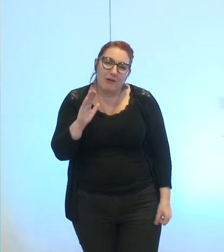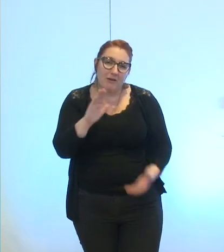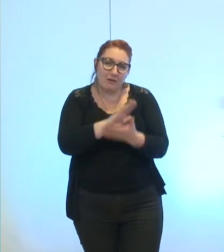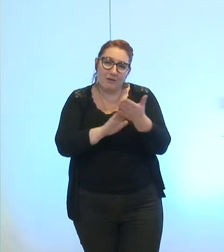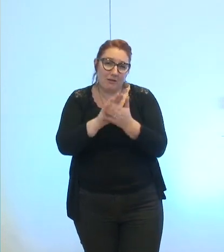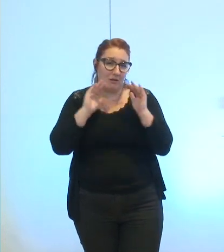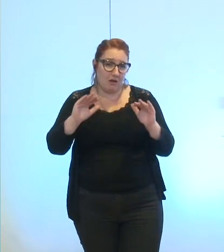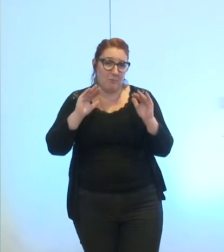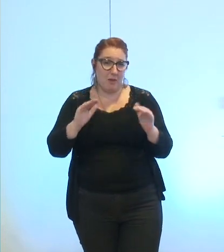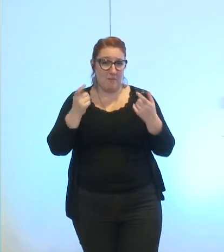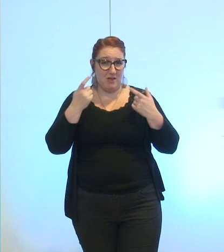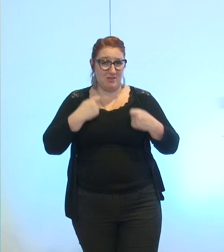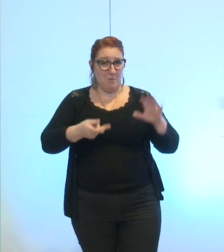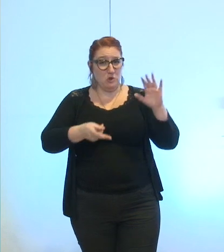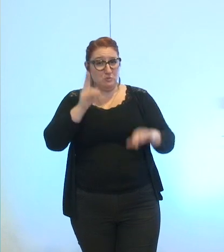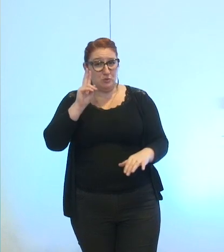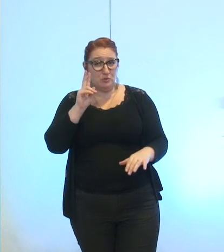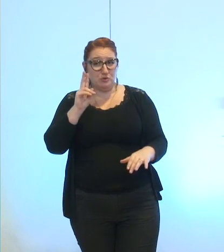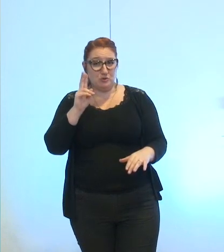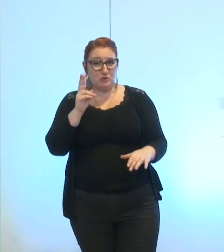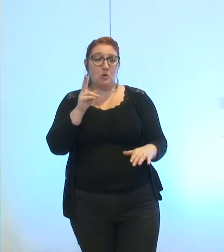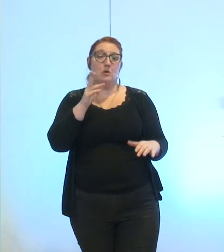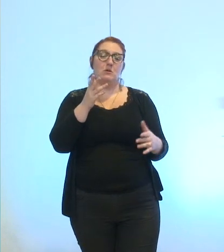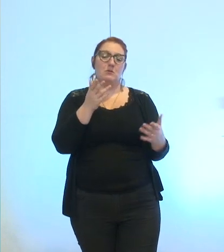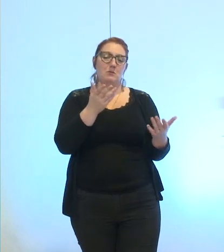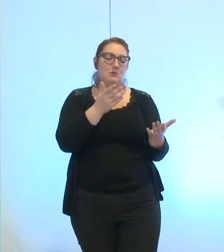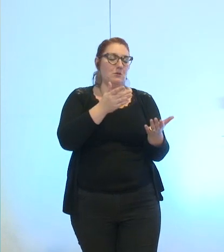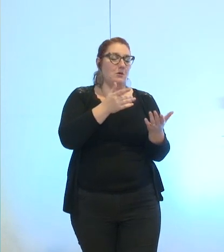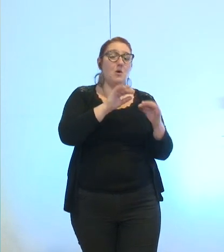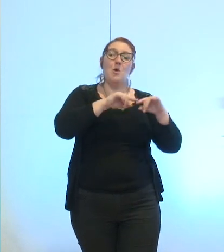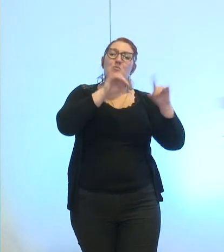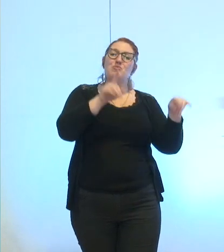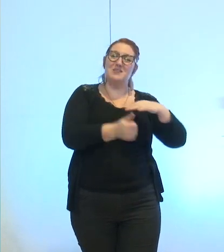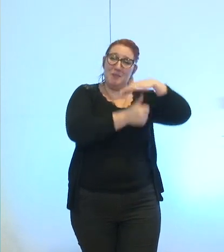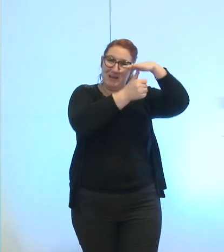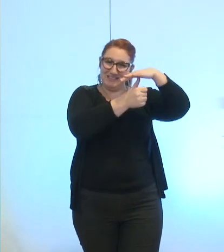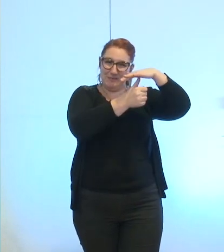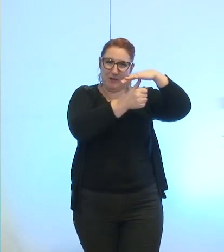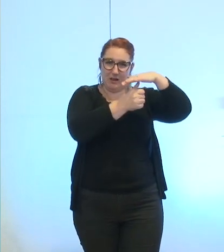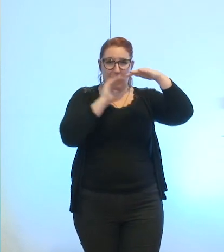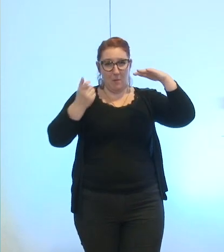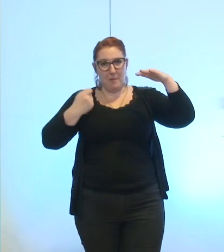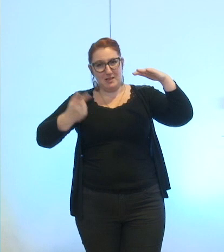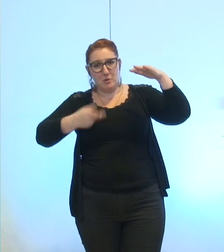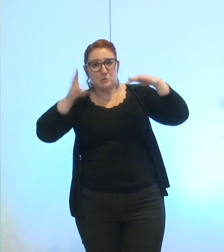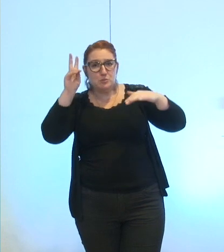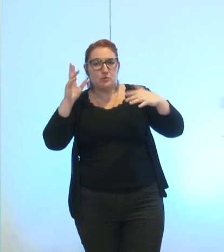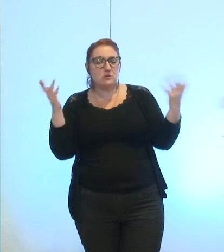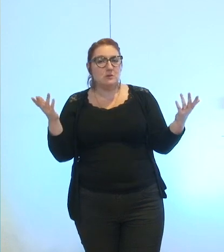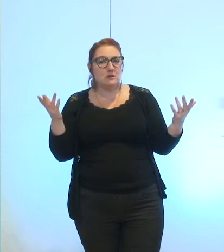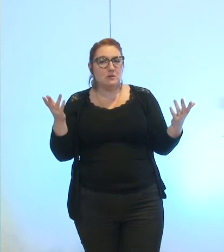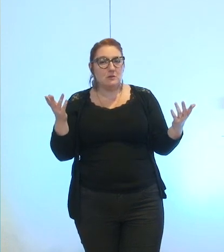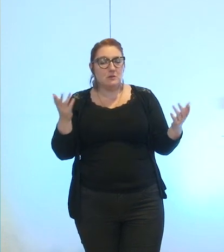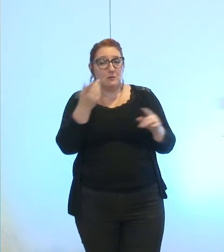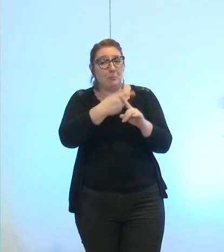vous allez dépenser plus que ce qui est inscrit dans le budget su dans dans le budget principal dans le budget primitif qui avait été voté par